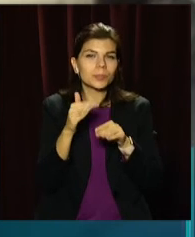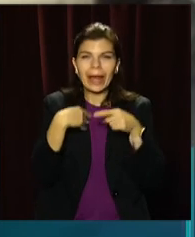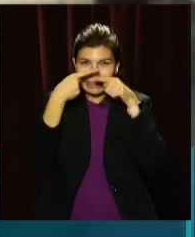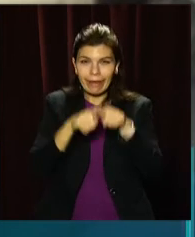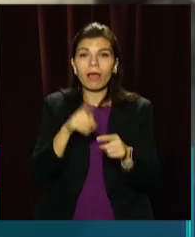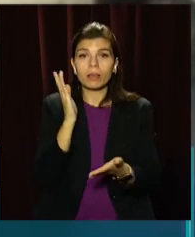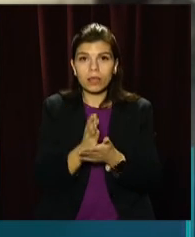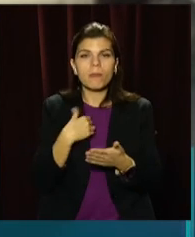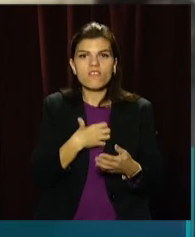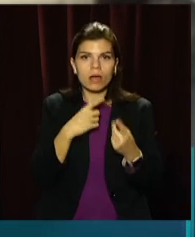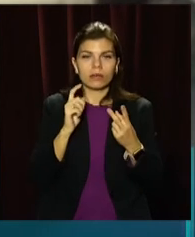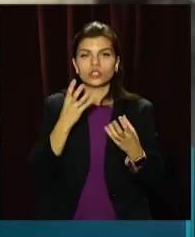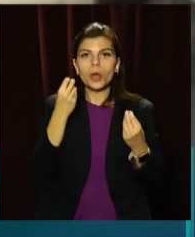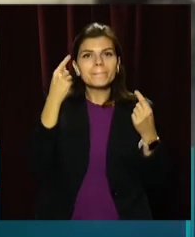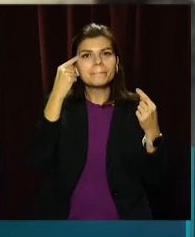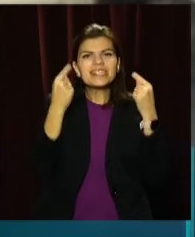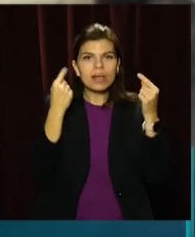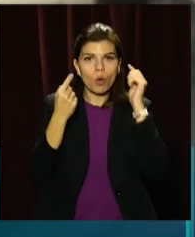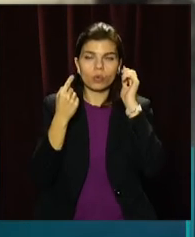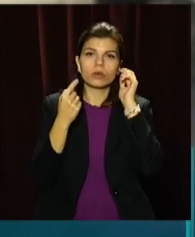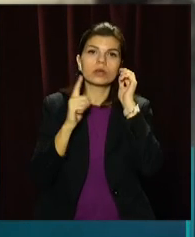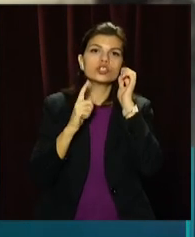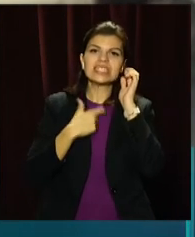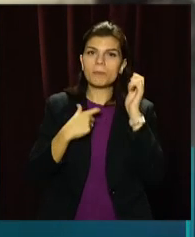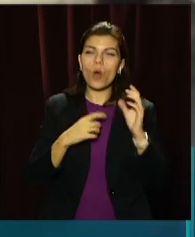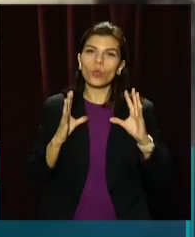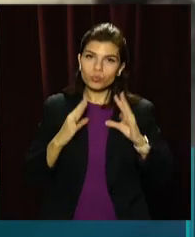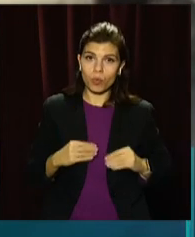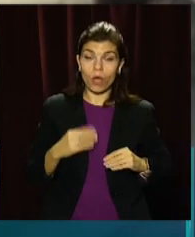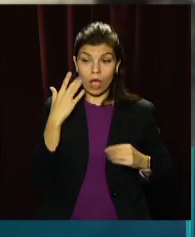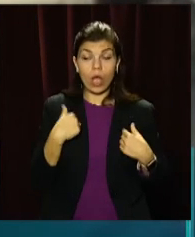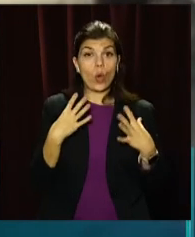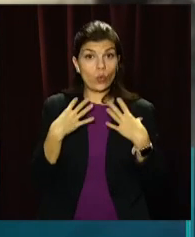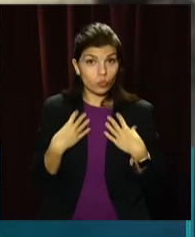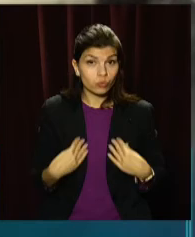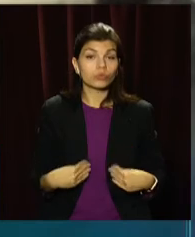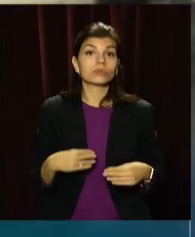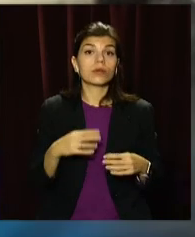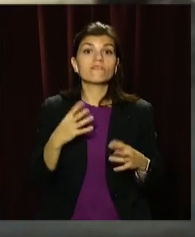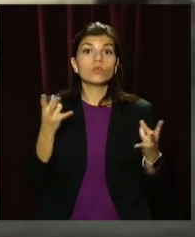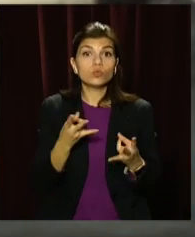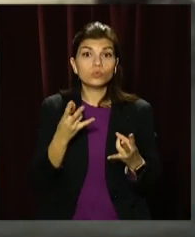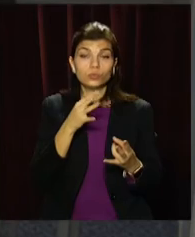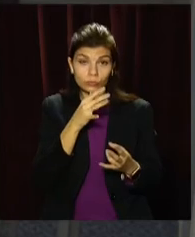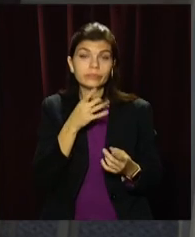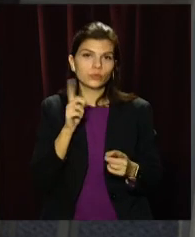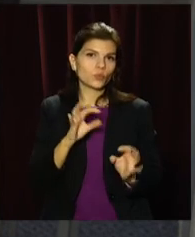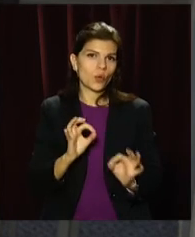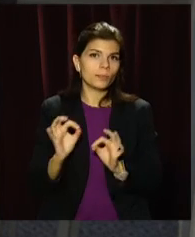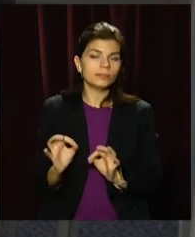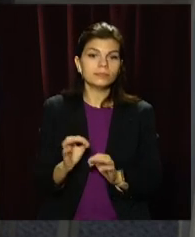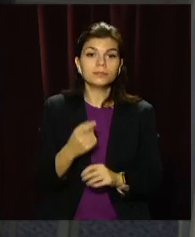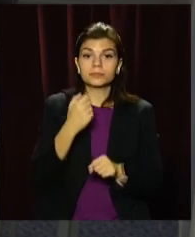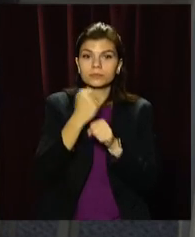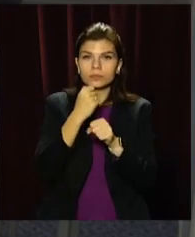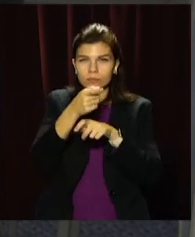більше психологія нужна, щоб себе успокоїти. І якщо я себе успокою в нужний момент, то все буде нормально.